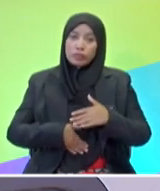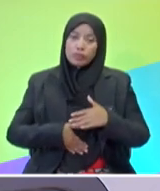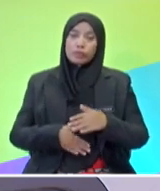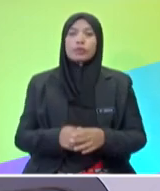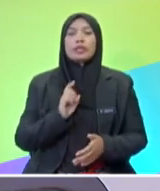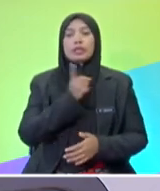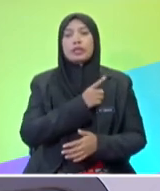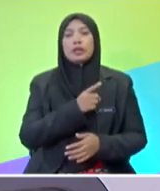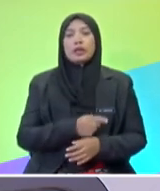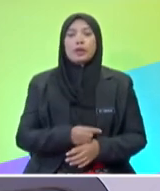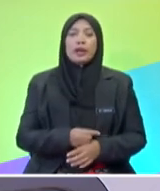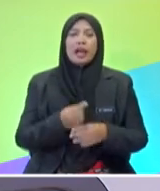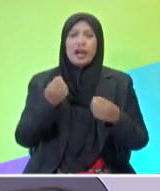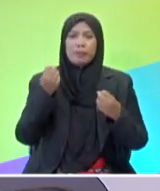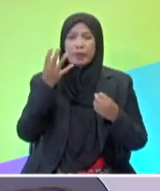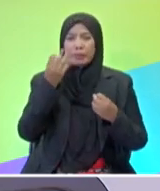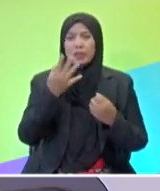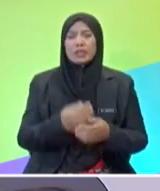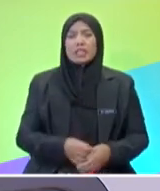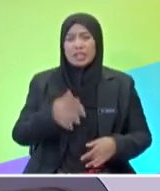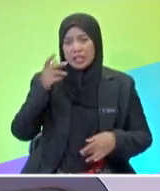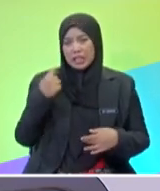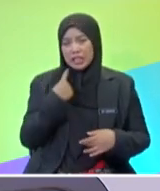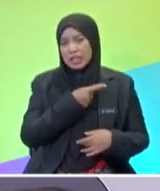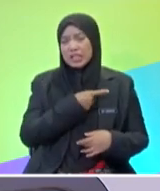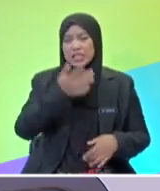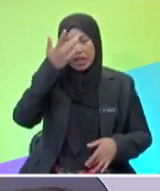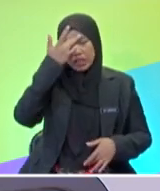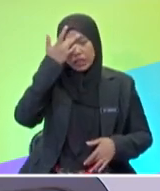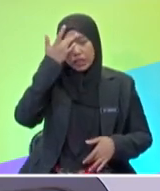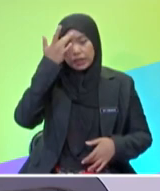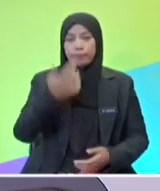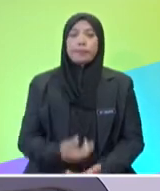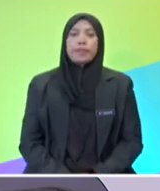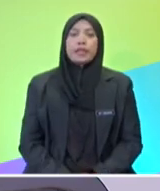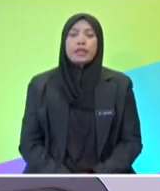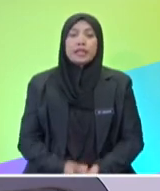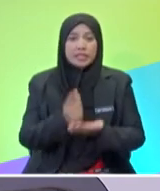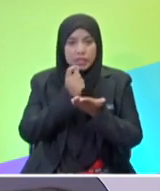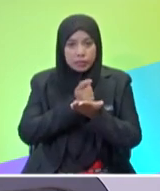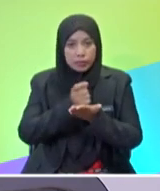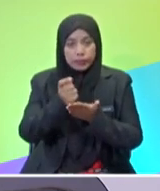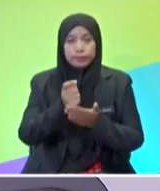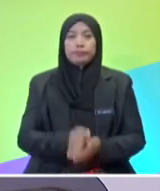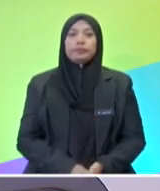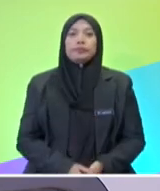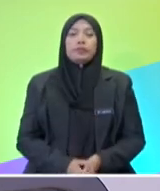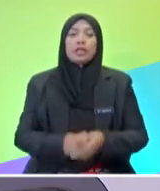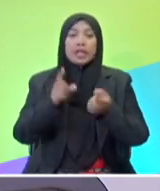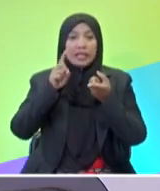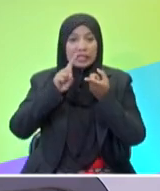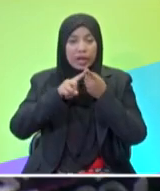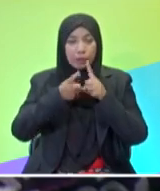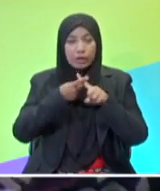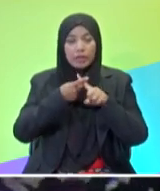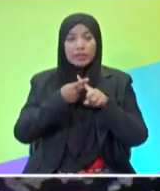pun beranak pinak. Maka kita pun mulalah sakit perut, cirit-birit dan sebagainya. Okey, seterusnya ketiga, kawan-kawan